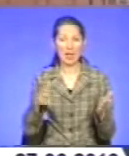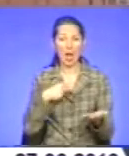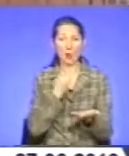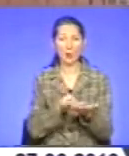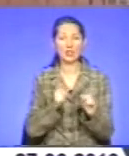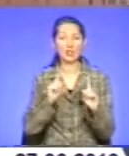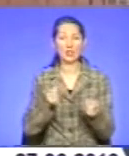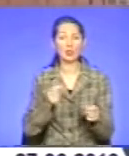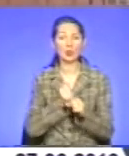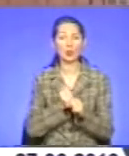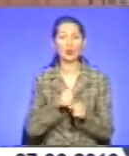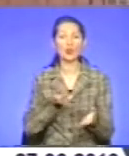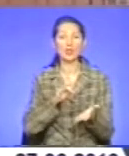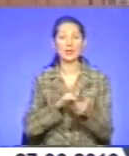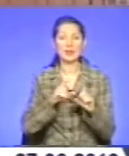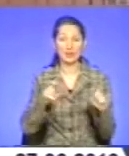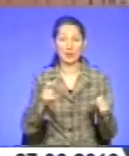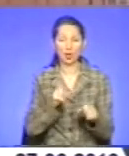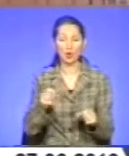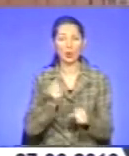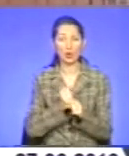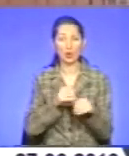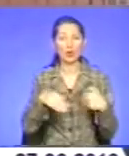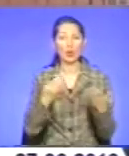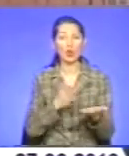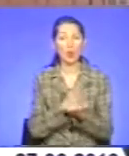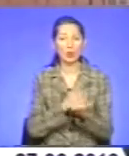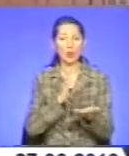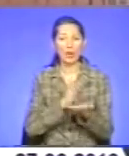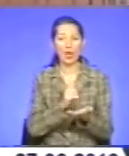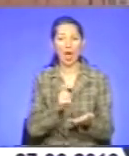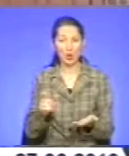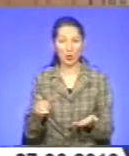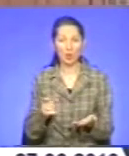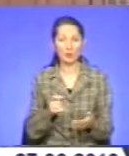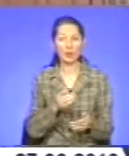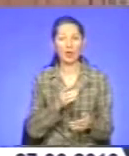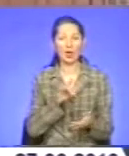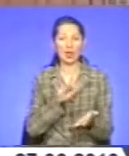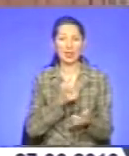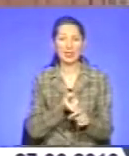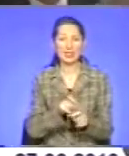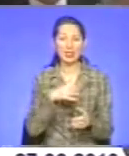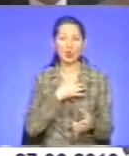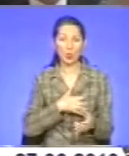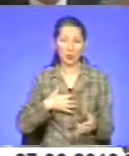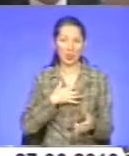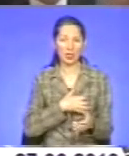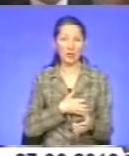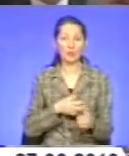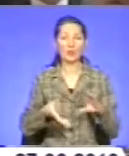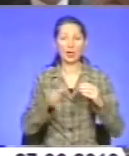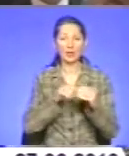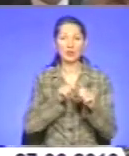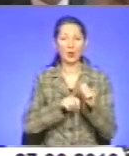дійсно працюючий центр, люди вже працюють, надають послуги, є люди, і це дуже і дуже важливо. Результативність